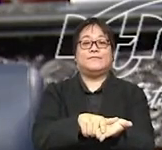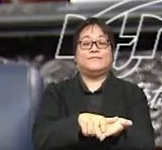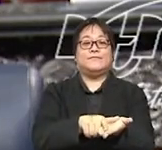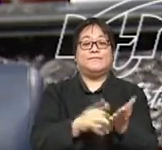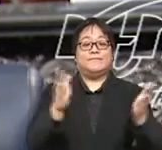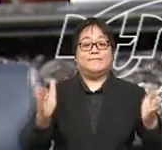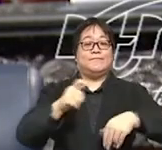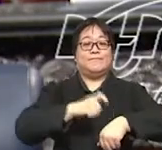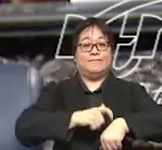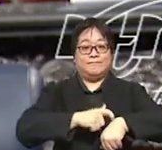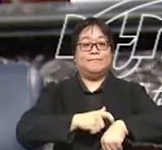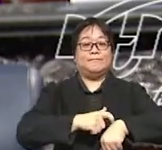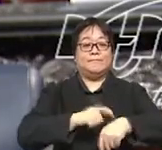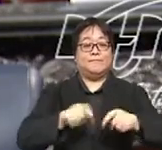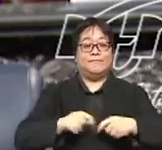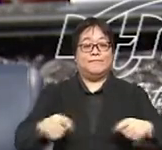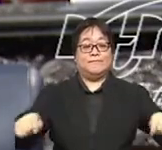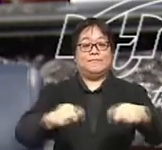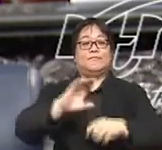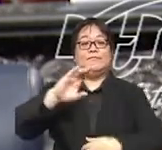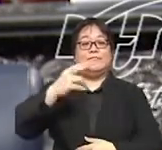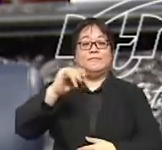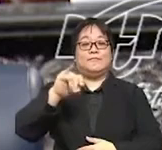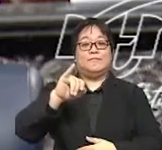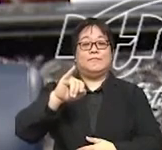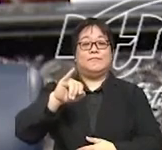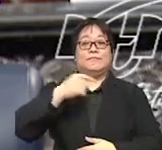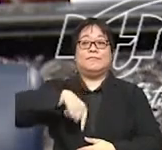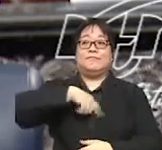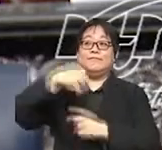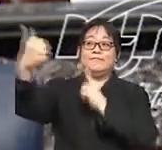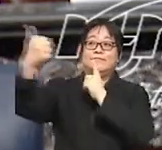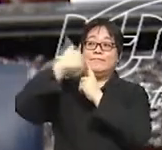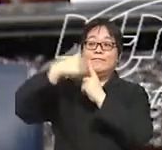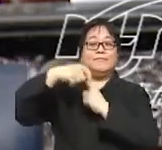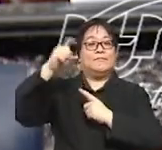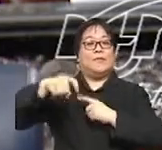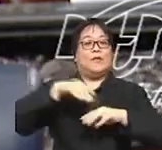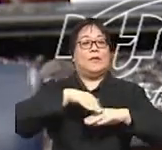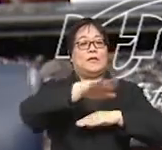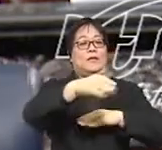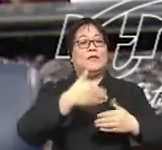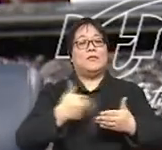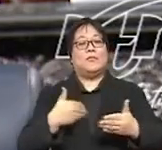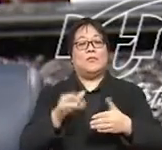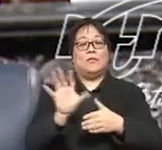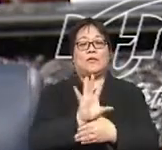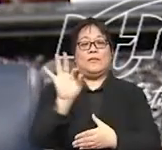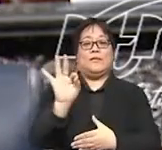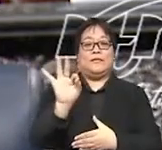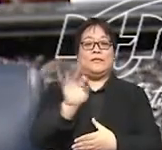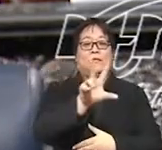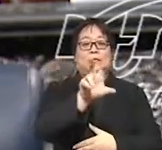redik nyari biuret pot untuk Tasik di yang kita diarahkan sagmit bevos Sep